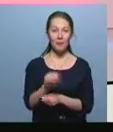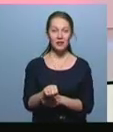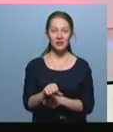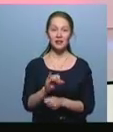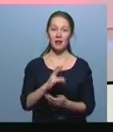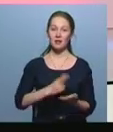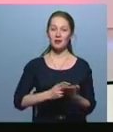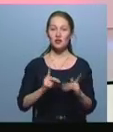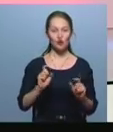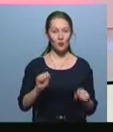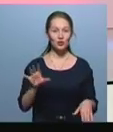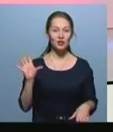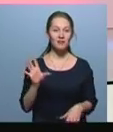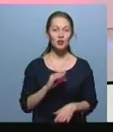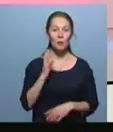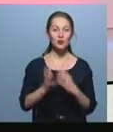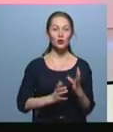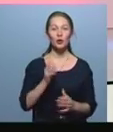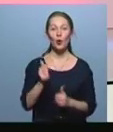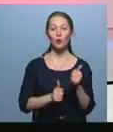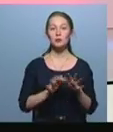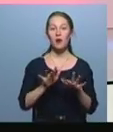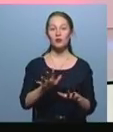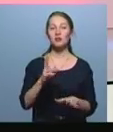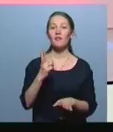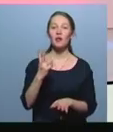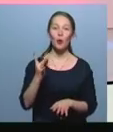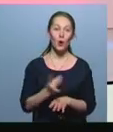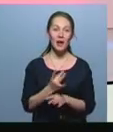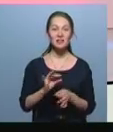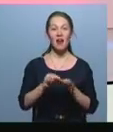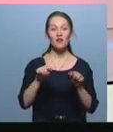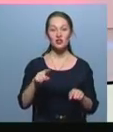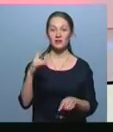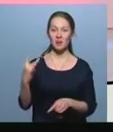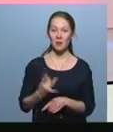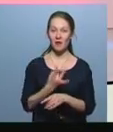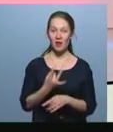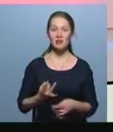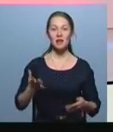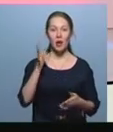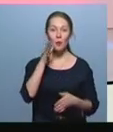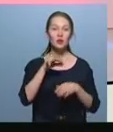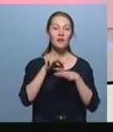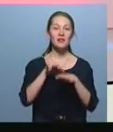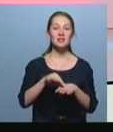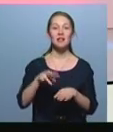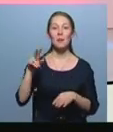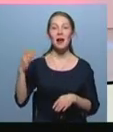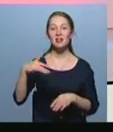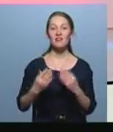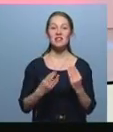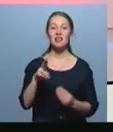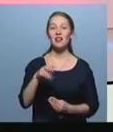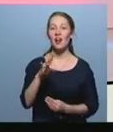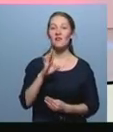возможно, все. Международный конкурс проводится второй раз. В Ижевске такое событие впервые. Наш канал будет вести парадельфийский дневник и каждый